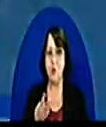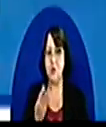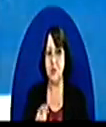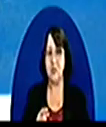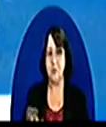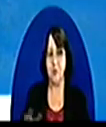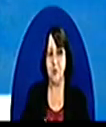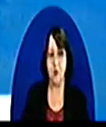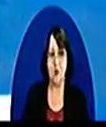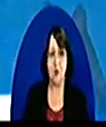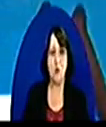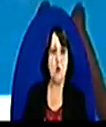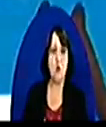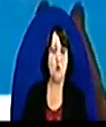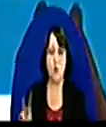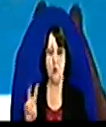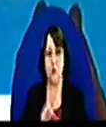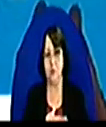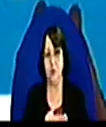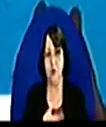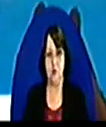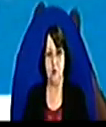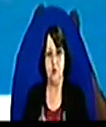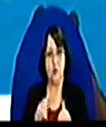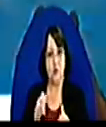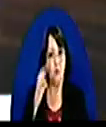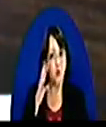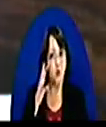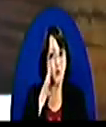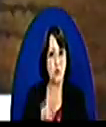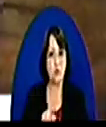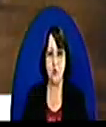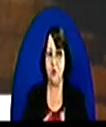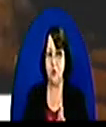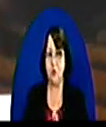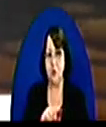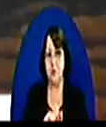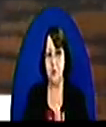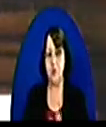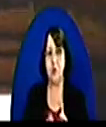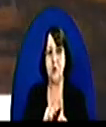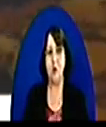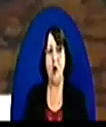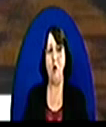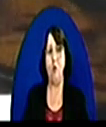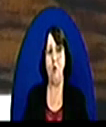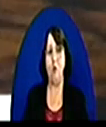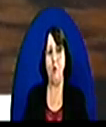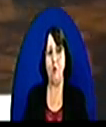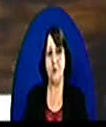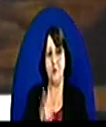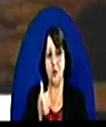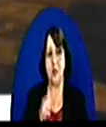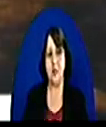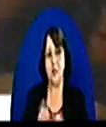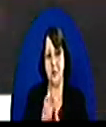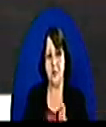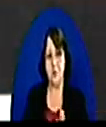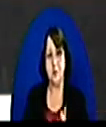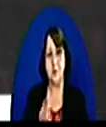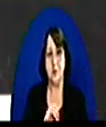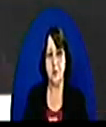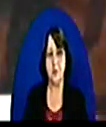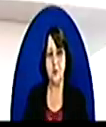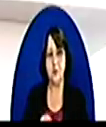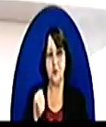бас говь нутгийнхаа хөгжлийн бодлого гэсэн энэ хөтөлбөрийн хүрээнд бас нэгэн одоо сайн хилцүүлэг хийж